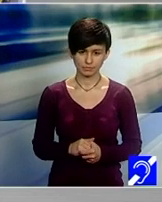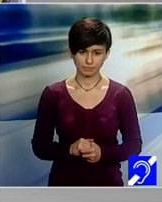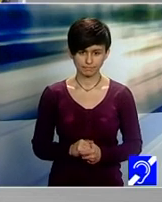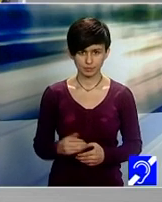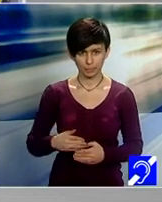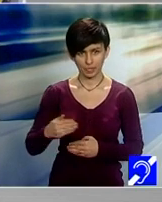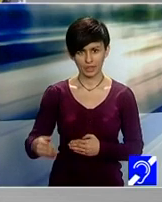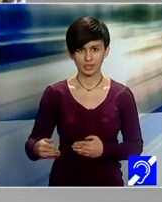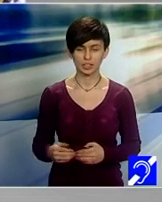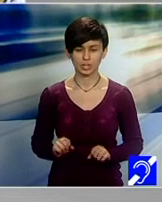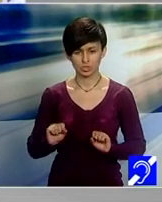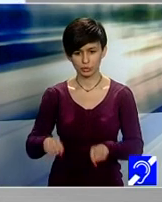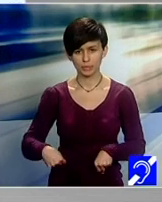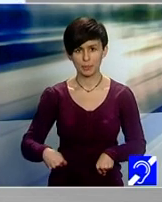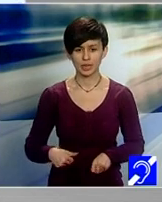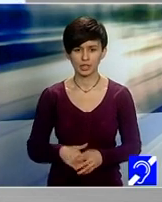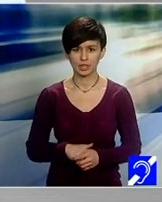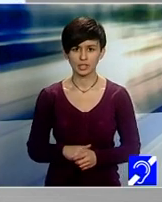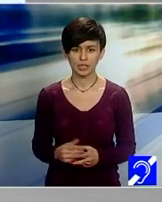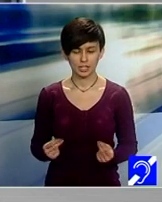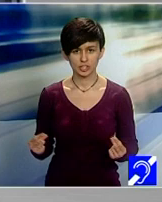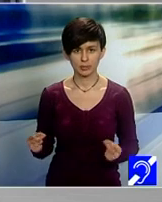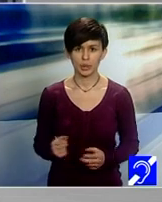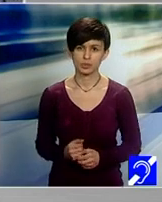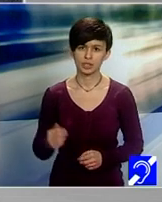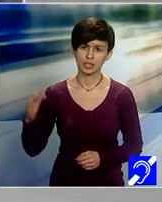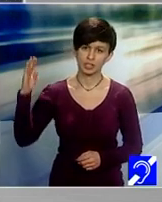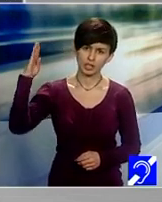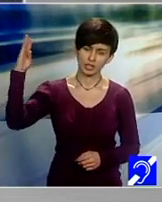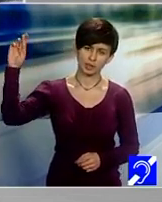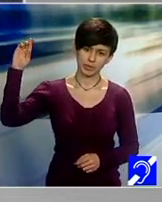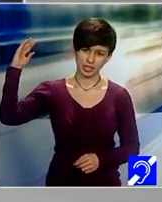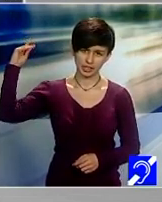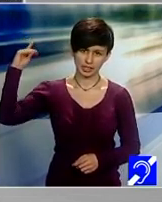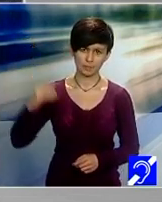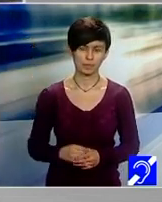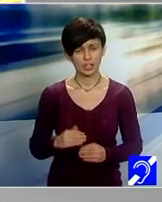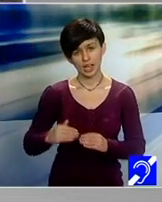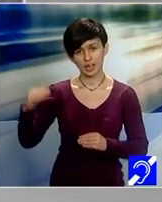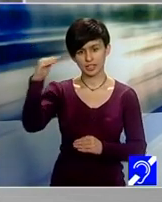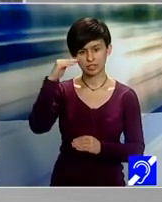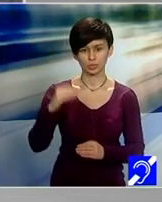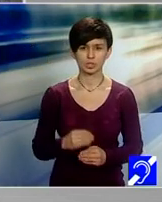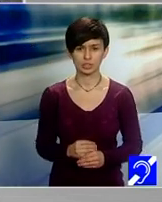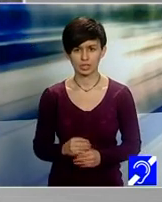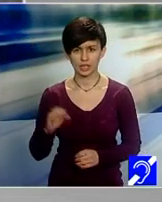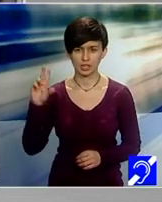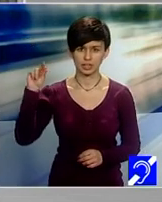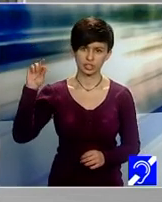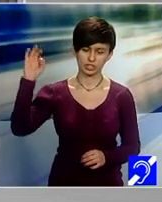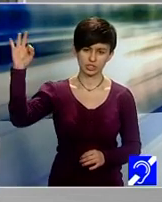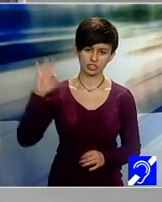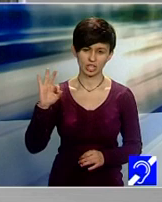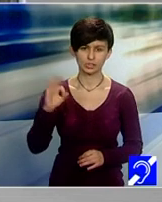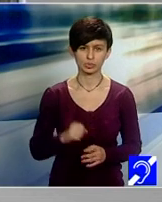După Raiffeisen, Bank Post și Banca Românească, și BRD a crescut la 50% avansul la creditele ipotecare în euro, luate pe mai mult